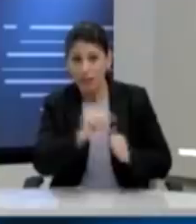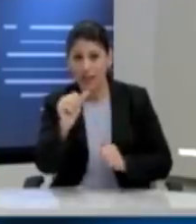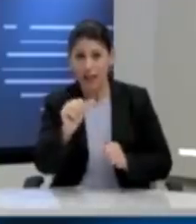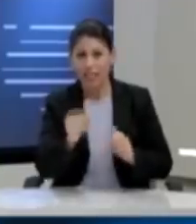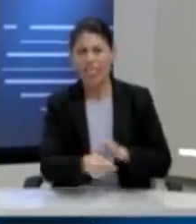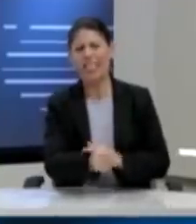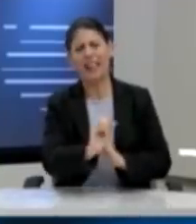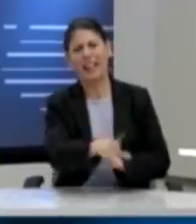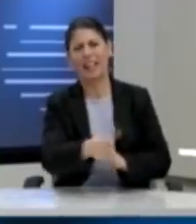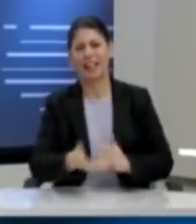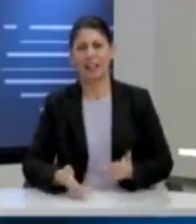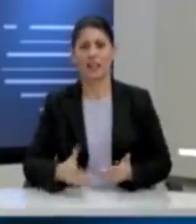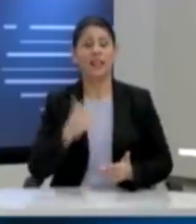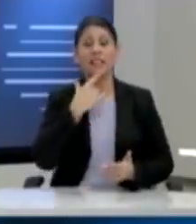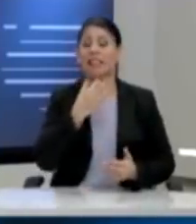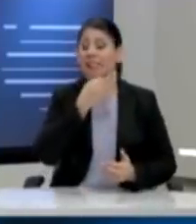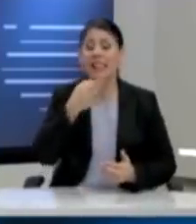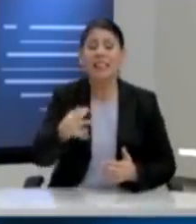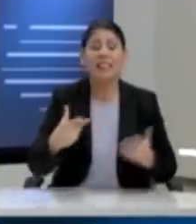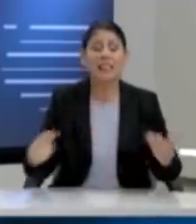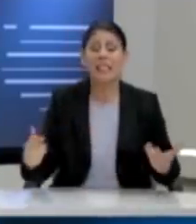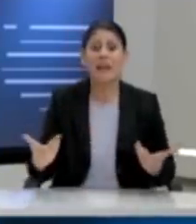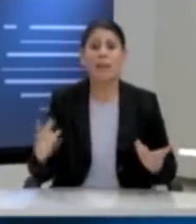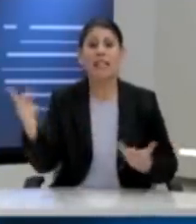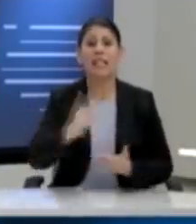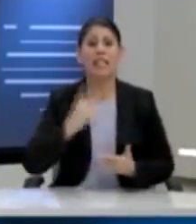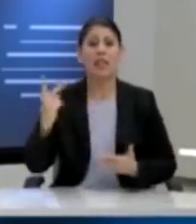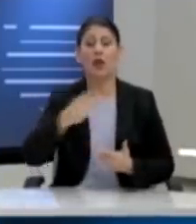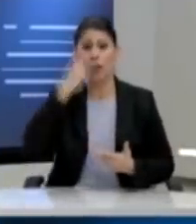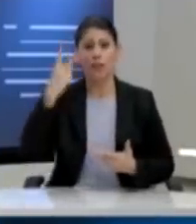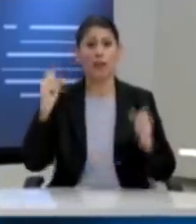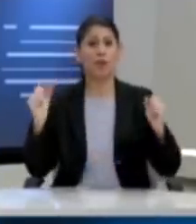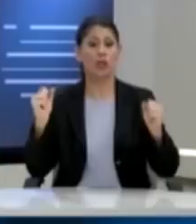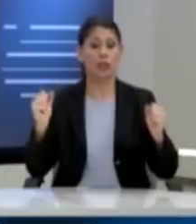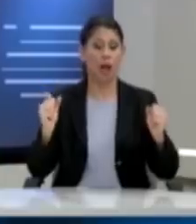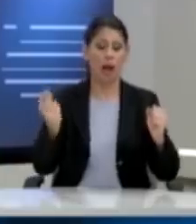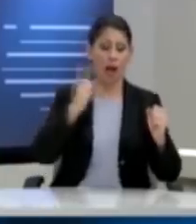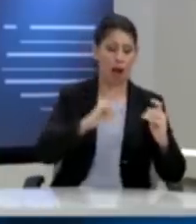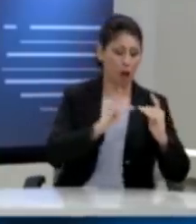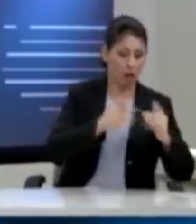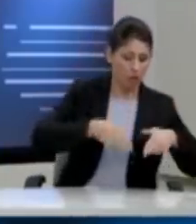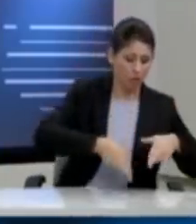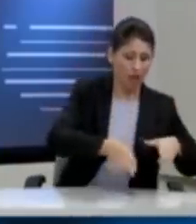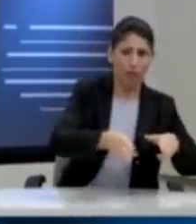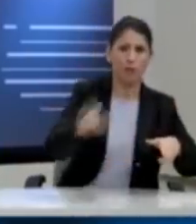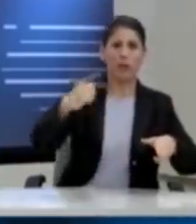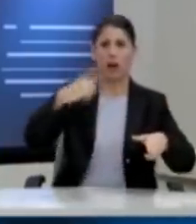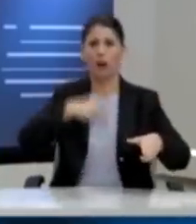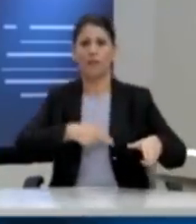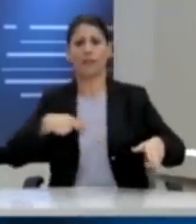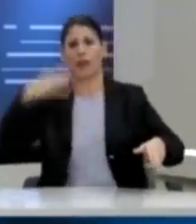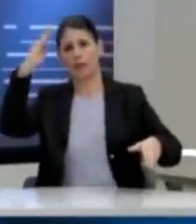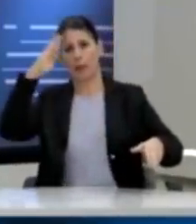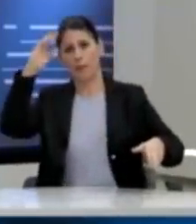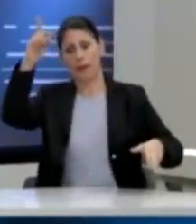σαν Χαρτζηλίκη. Τι σημαίνει δηλαδή αυτό, τι σημαίνει κοινωνικό δικαίωμα στην υγεία. Άλλο στο Ράντζο και άλλο στην Ελβετία και στην